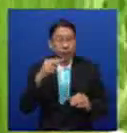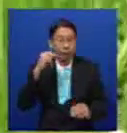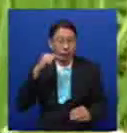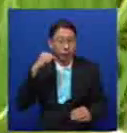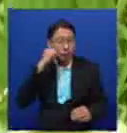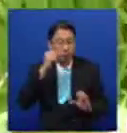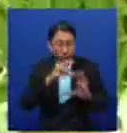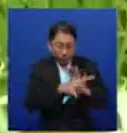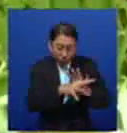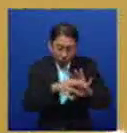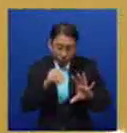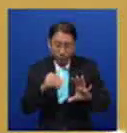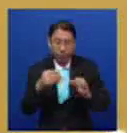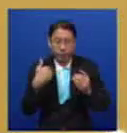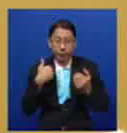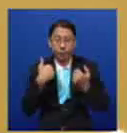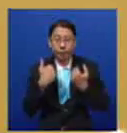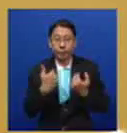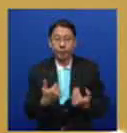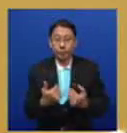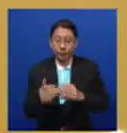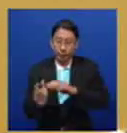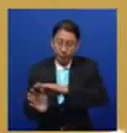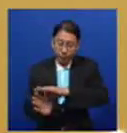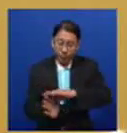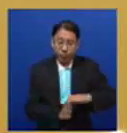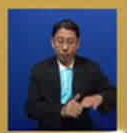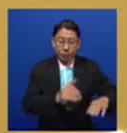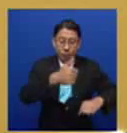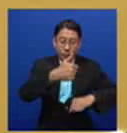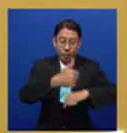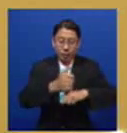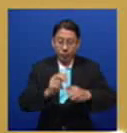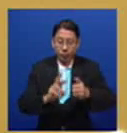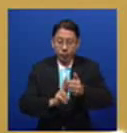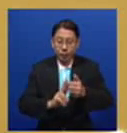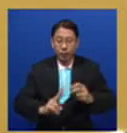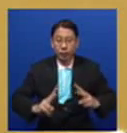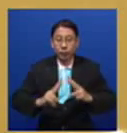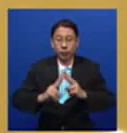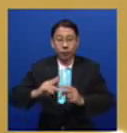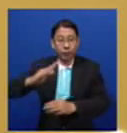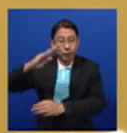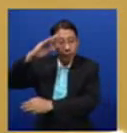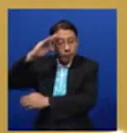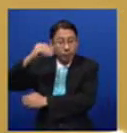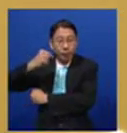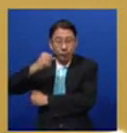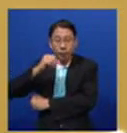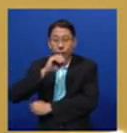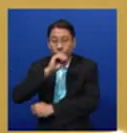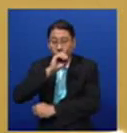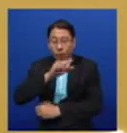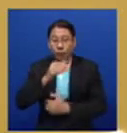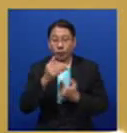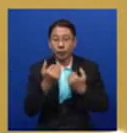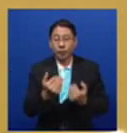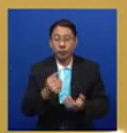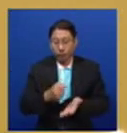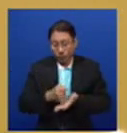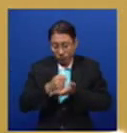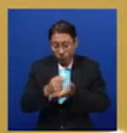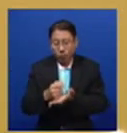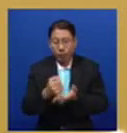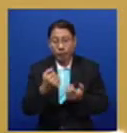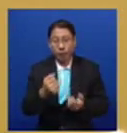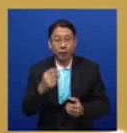างทางด้านของพลเอกอุดมเดชศรีตบุตรรัฐมนตรีช่วยว่าการกระทรวงกลาโหมบอกว่าเรื่องของทหารค่ะตอนนี้จะเข้าไปช่วยเรื่อง